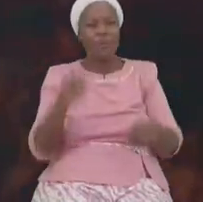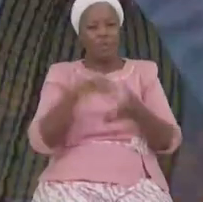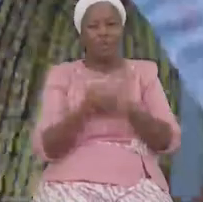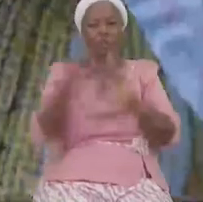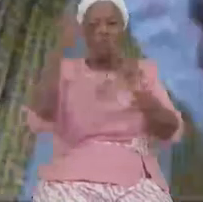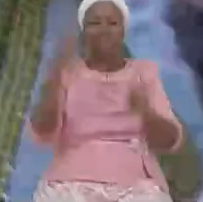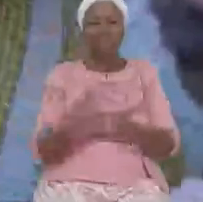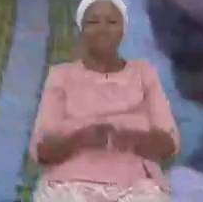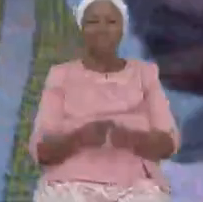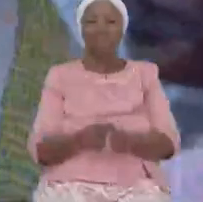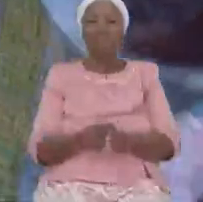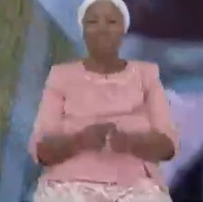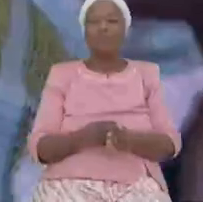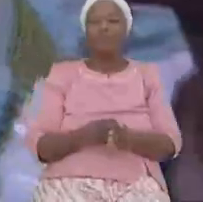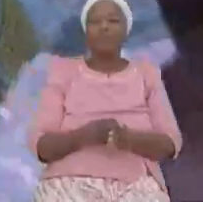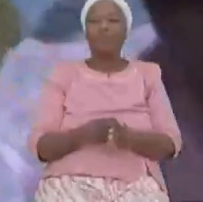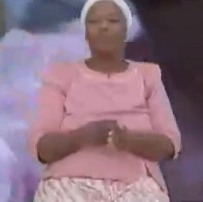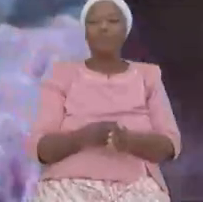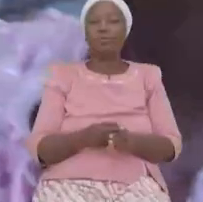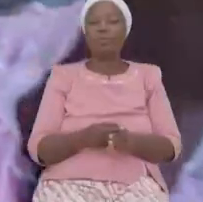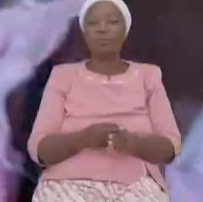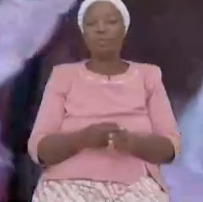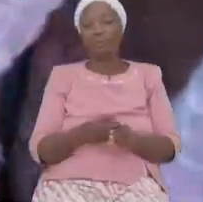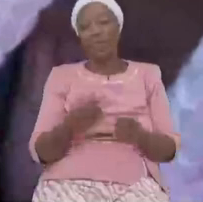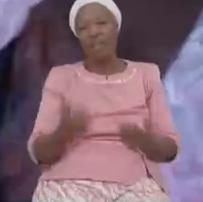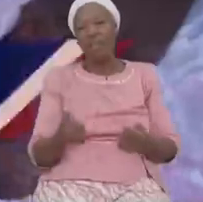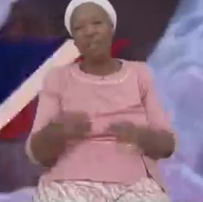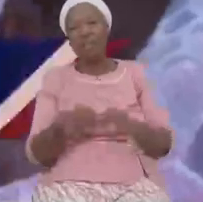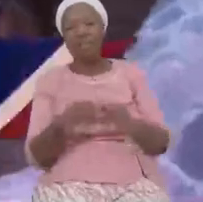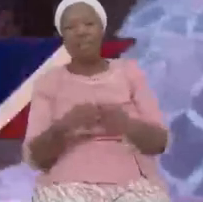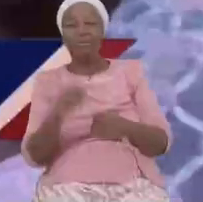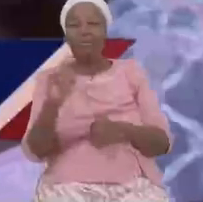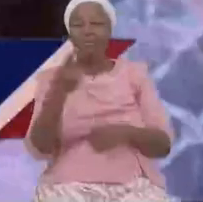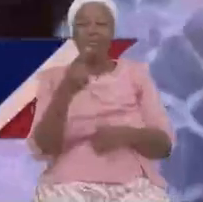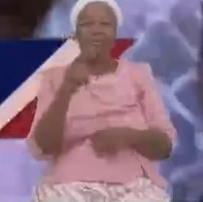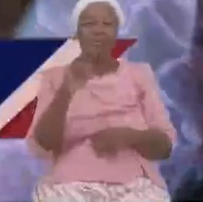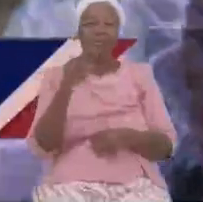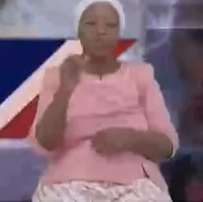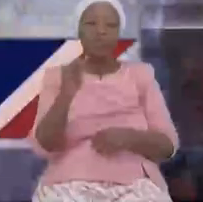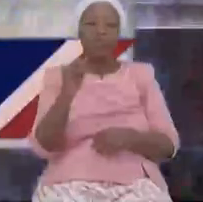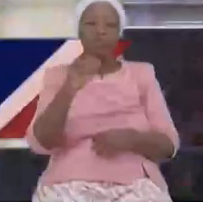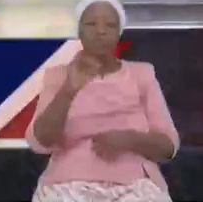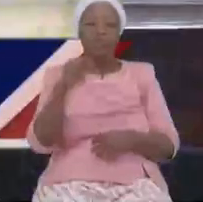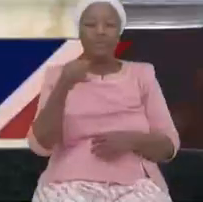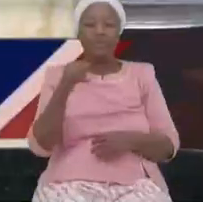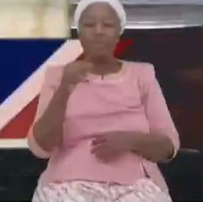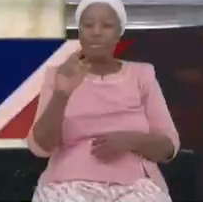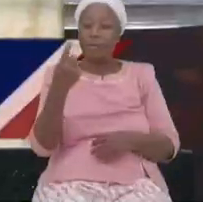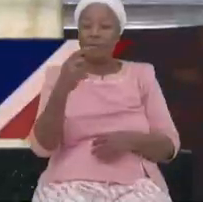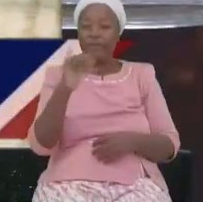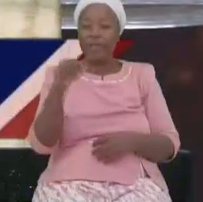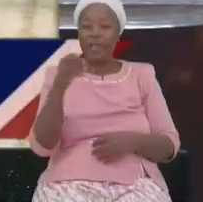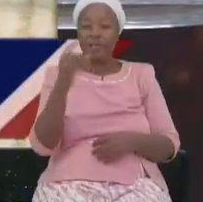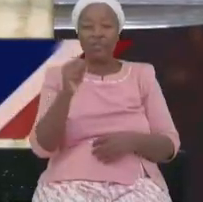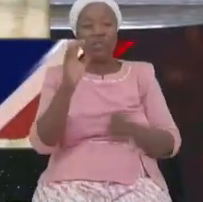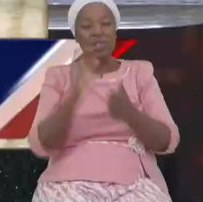Jésus. Il nous dit en 1 Jean au chapitre 1, lisons le verset 1 Jean, chapitre